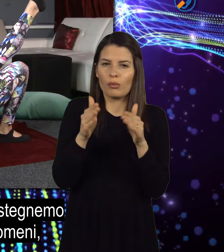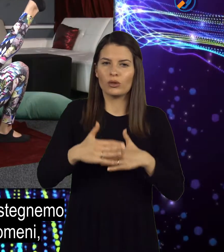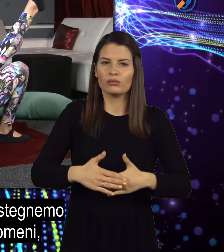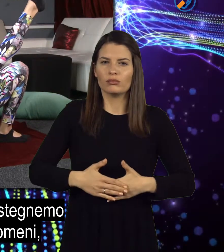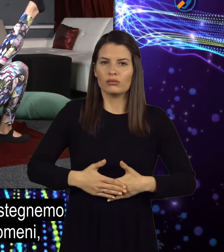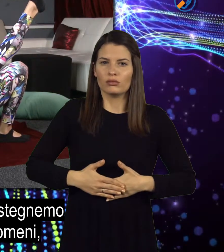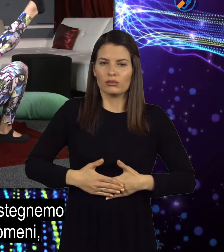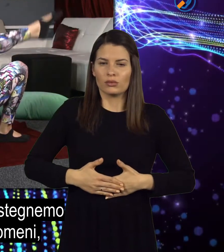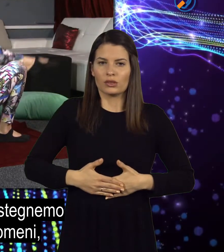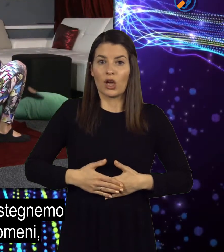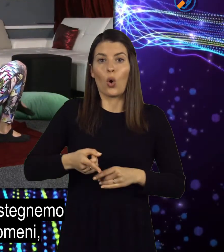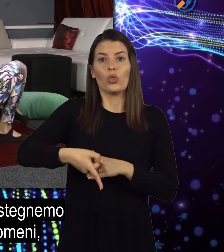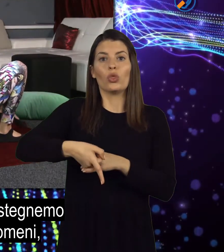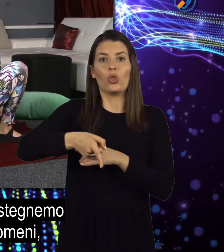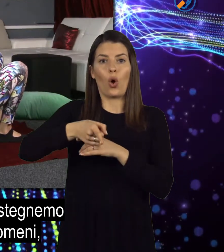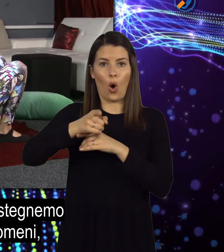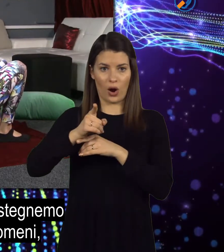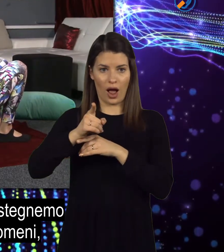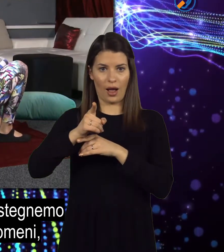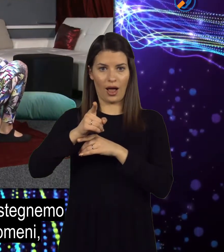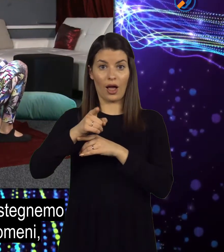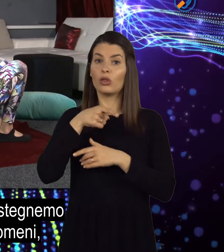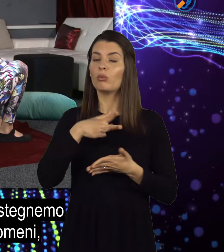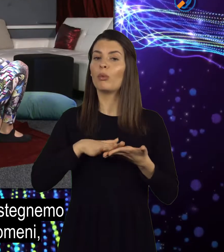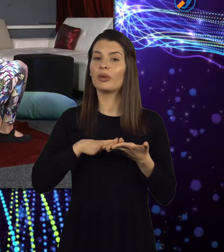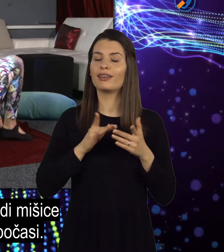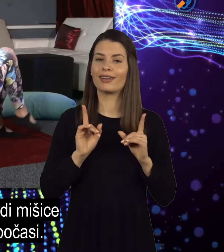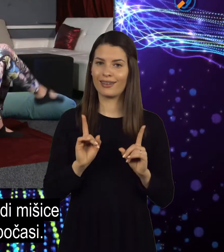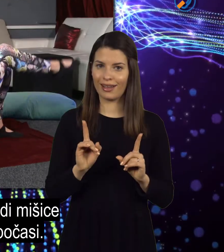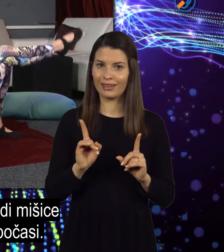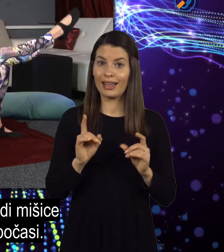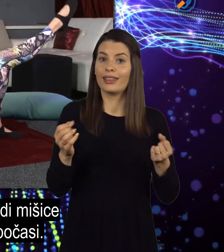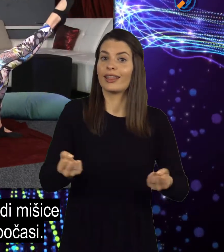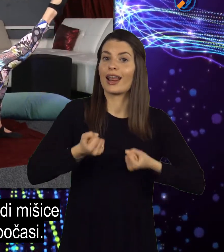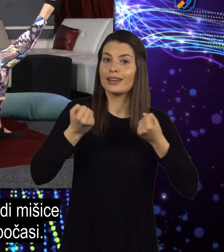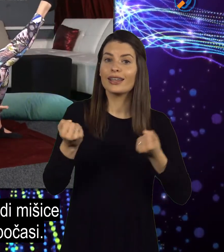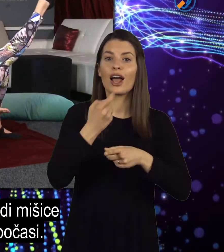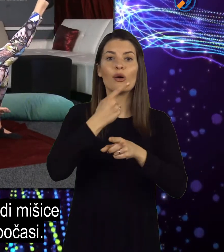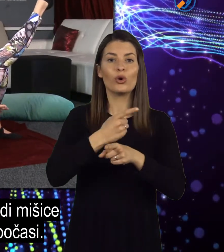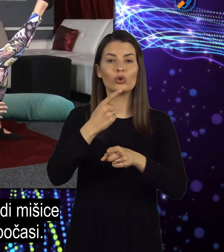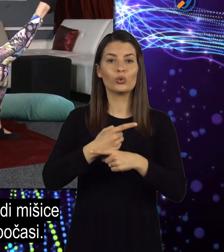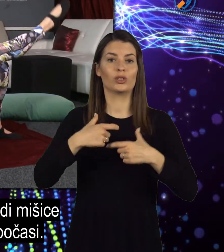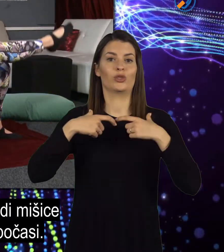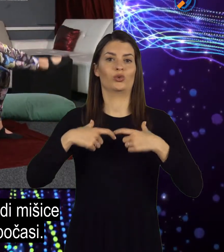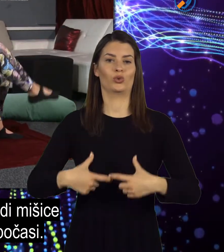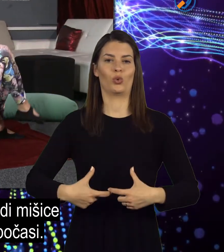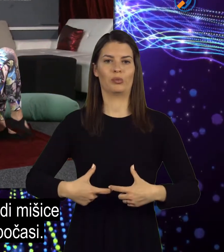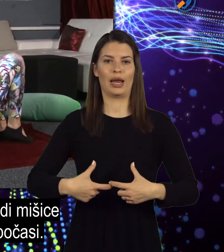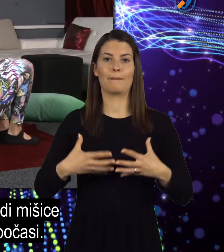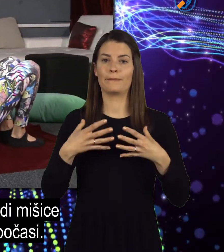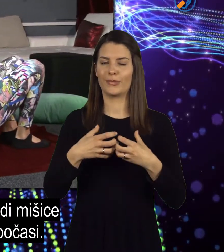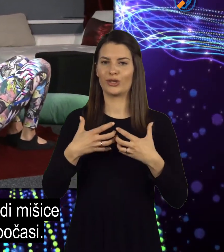ožamo steznik, ko stegnemo nogo, kar pomeni, da treniramo tudi mišice